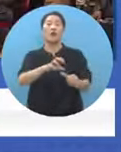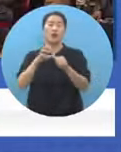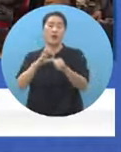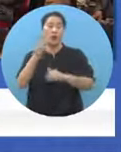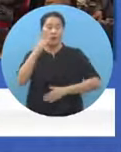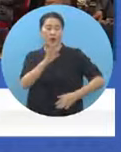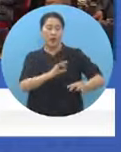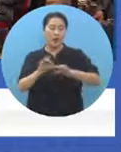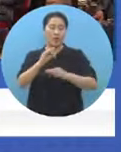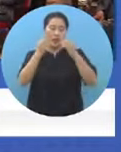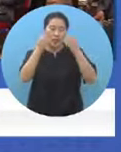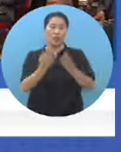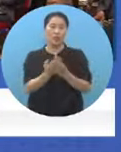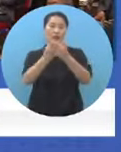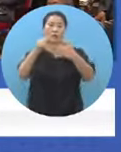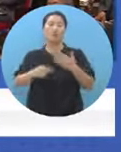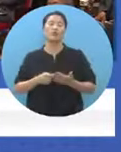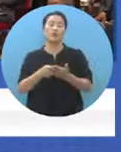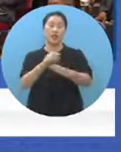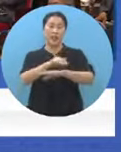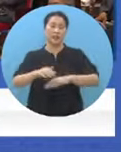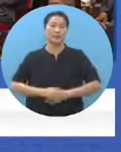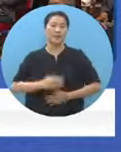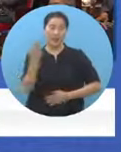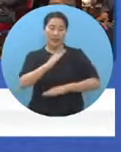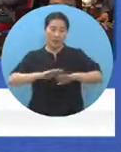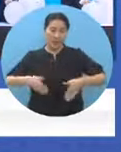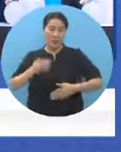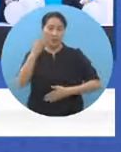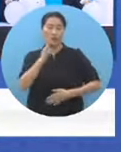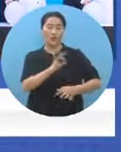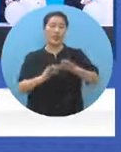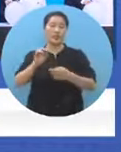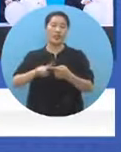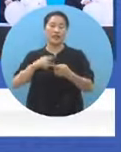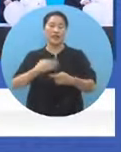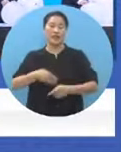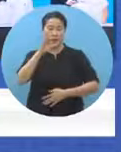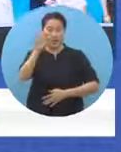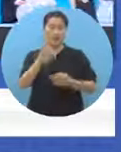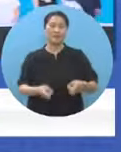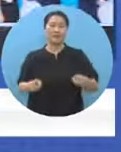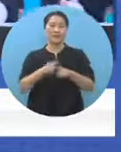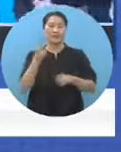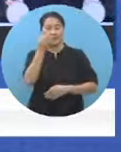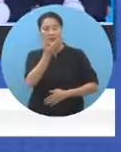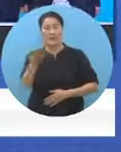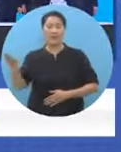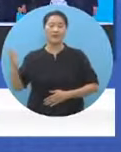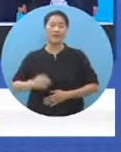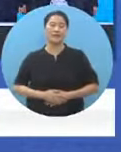블루 이코노미를 혁신성장 프로젝트로 추진합니다. 청정 전남, 블루 이코노미에 대해 알아봅니다. 함께 보시죠.